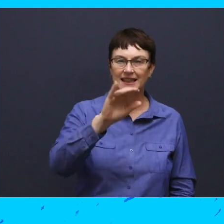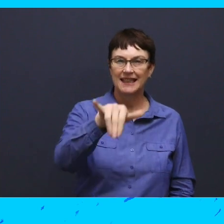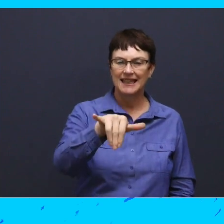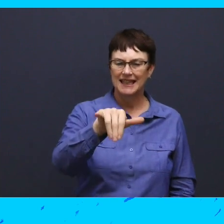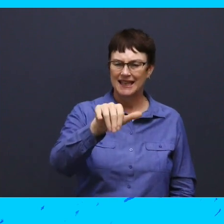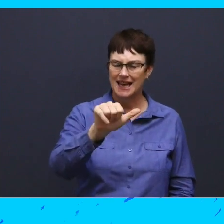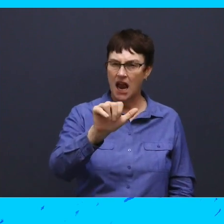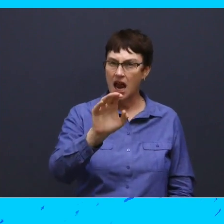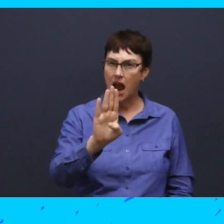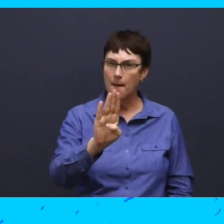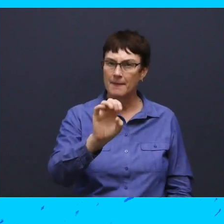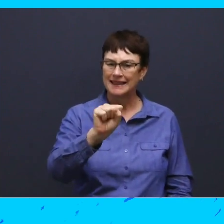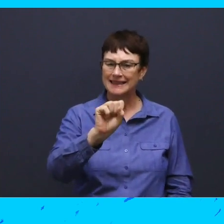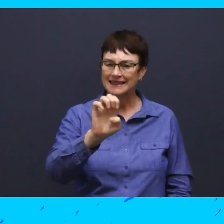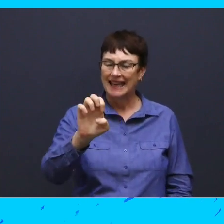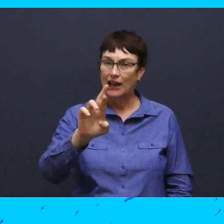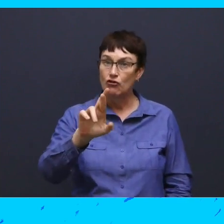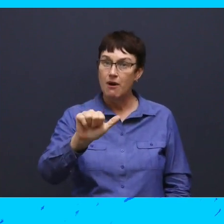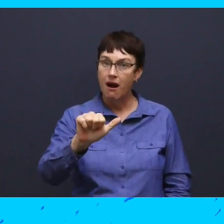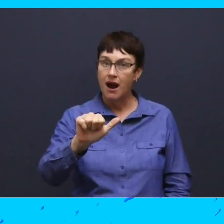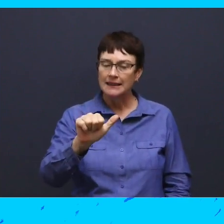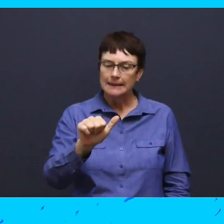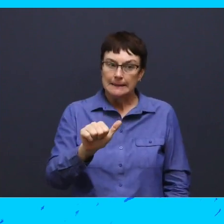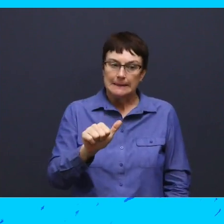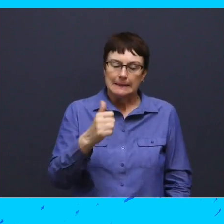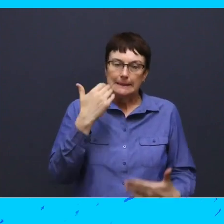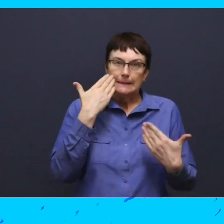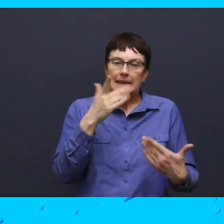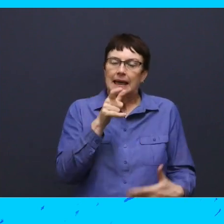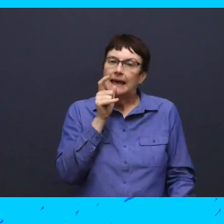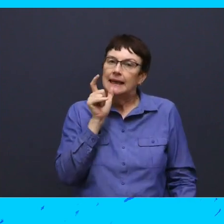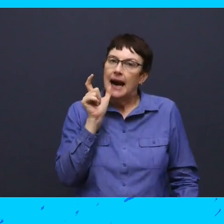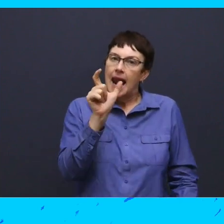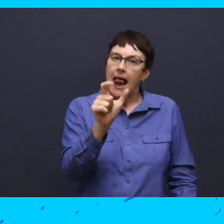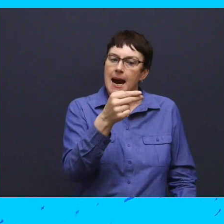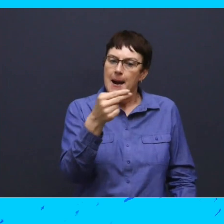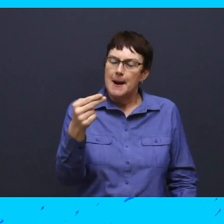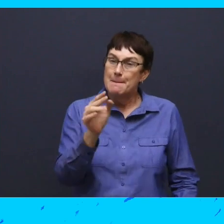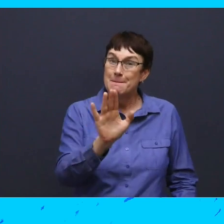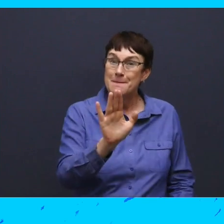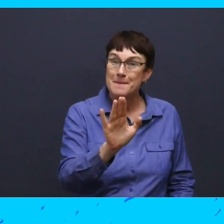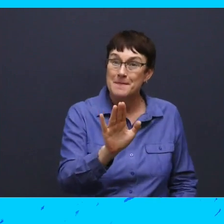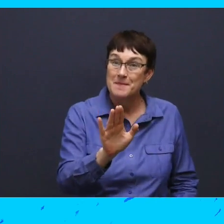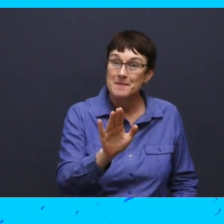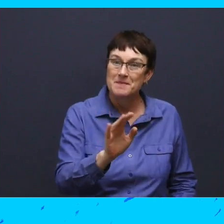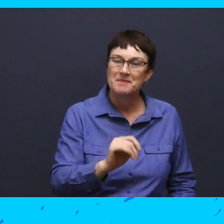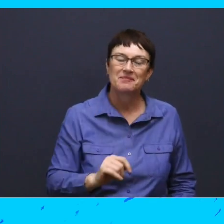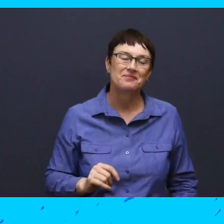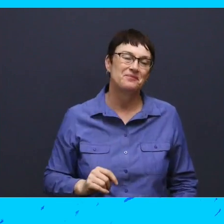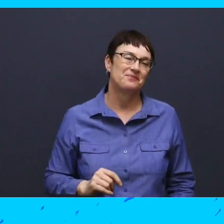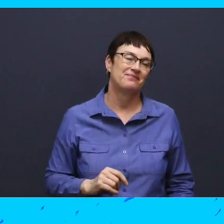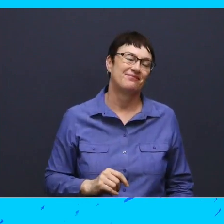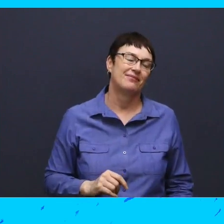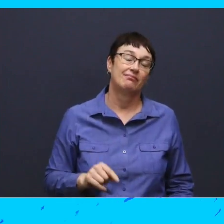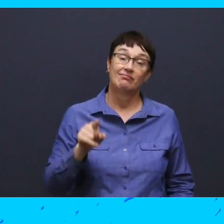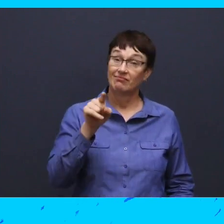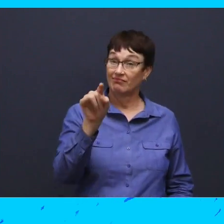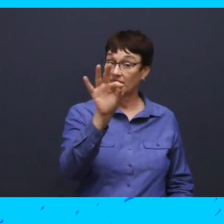Je ne sais pas exactement le nom, j'essaye. Yapsir demande quelles sont les stratégies